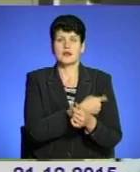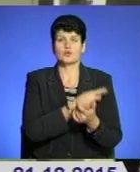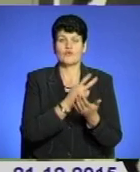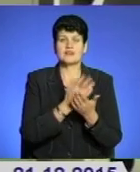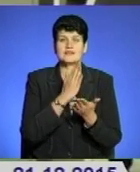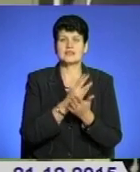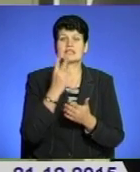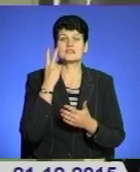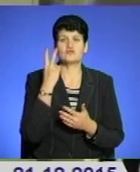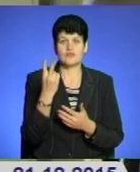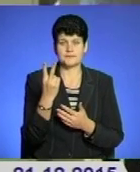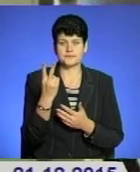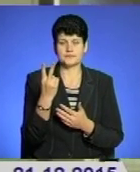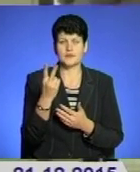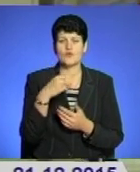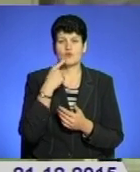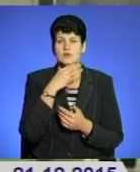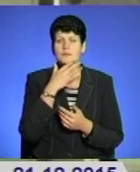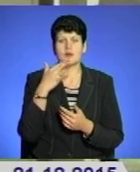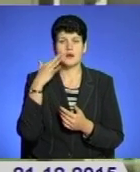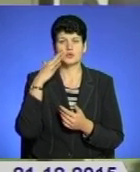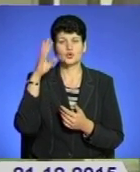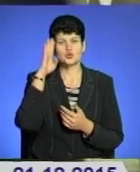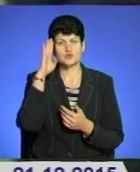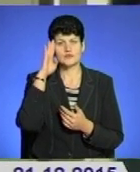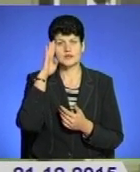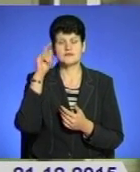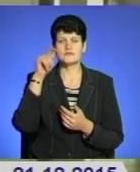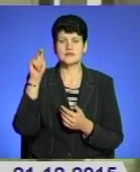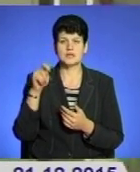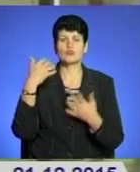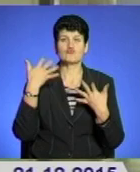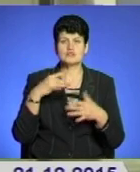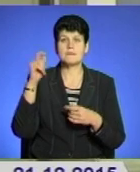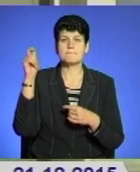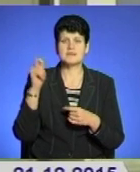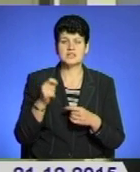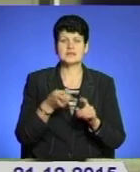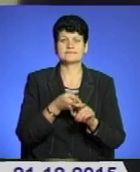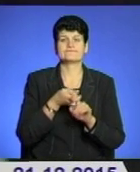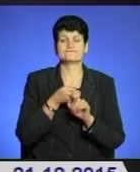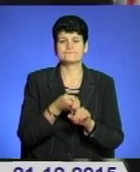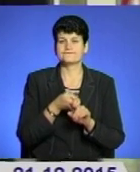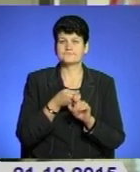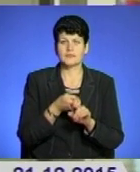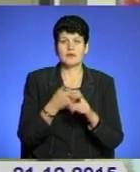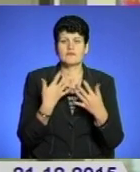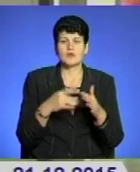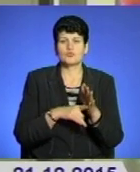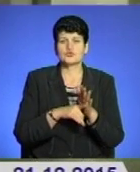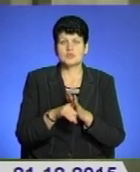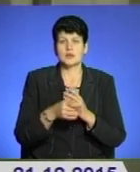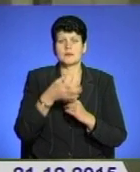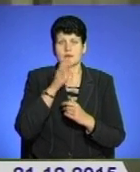перебуває 2. Лікарі кажуть, що багато чоловіків із фронту вже приїжджають із залежністю та чимало починають